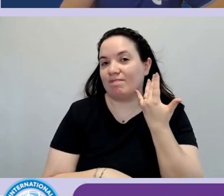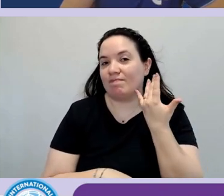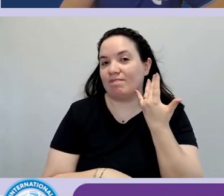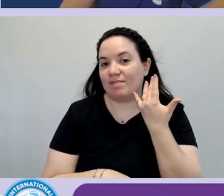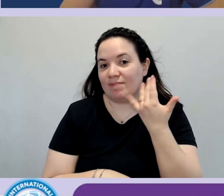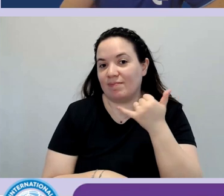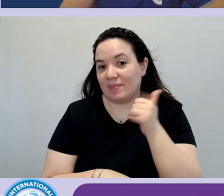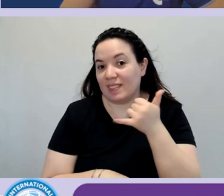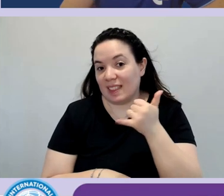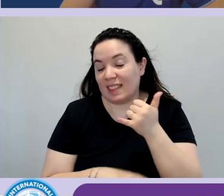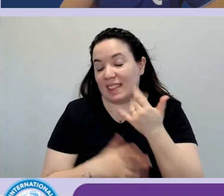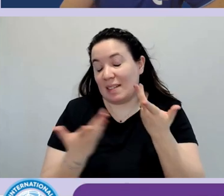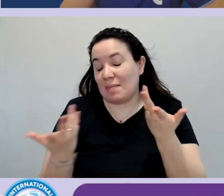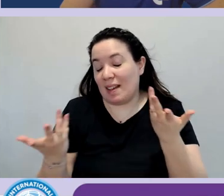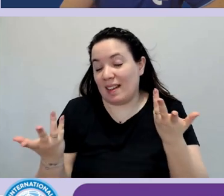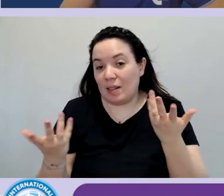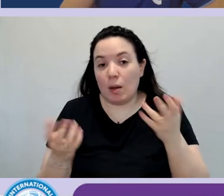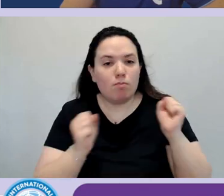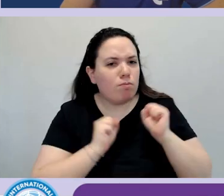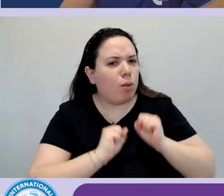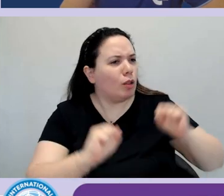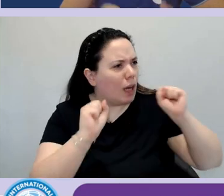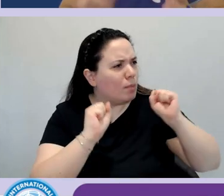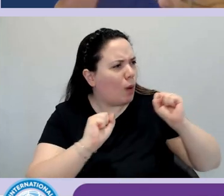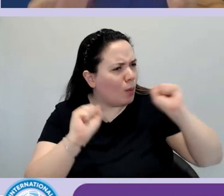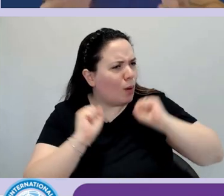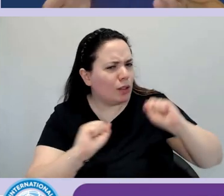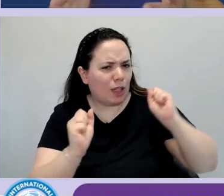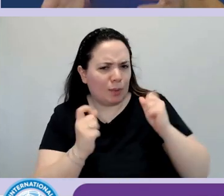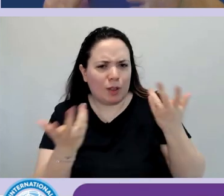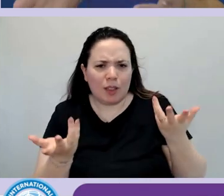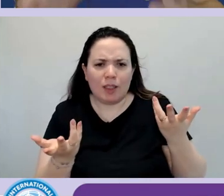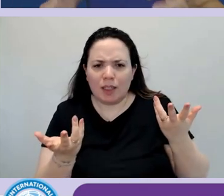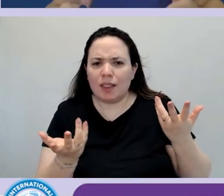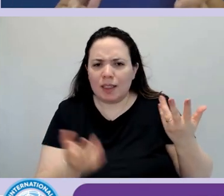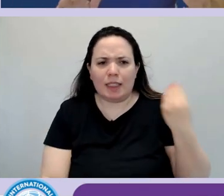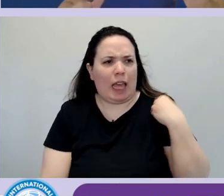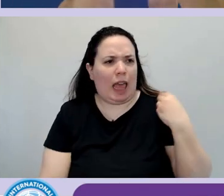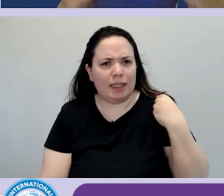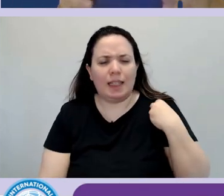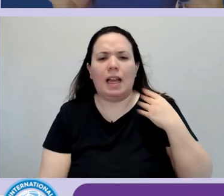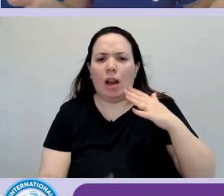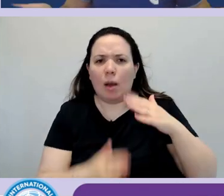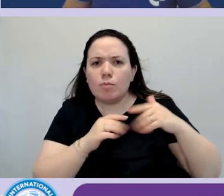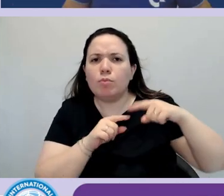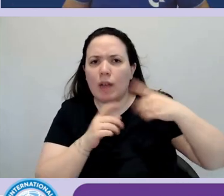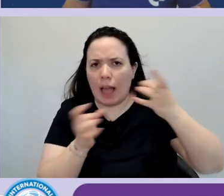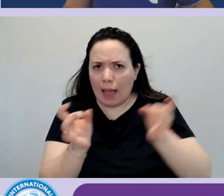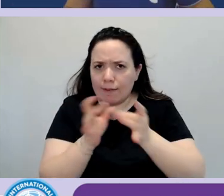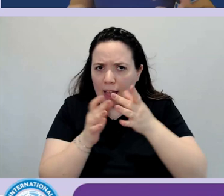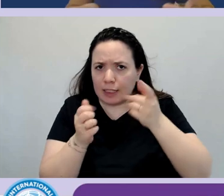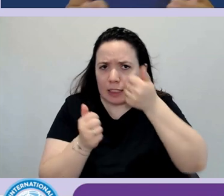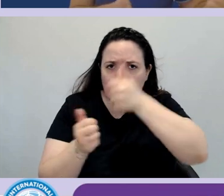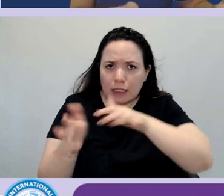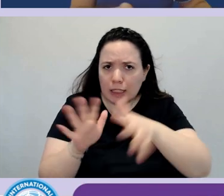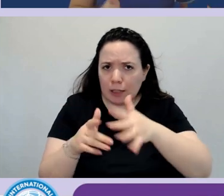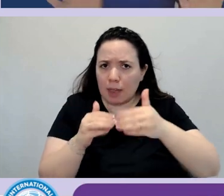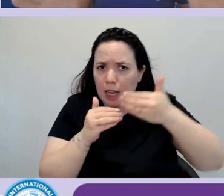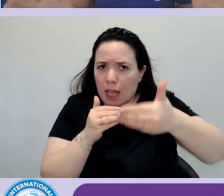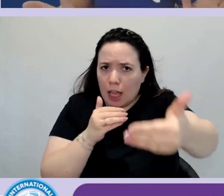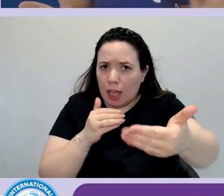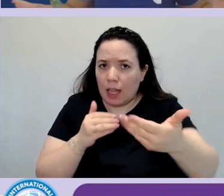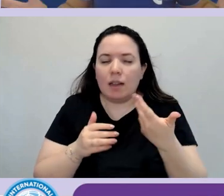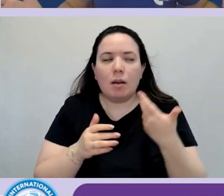discussione che aprirla Qui non è Sì potremmo fare visto visto infatti che ci chiedono se faremo altri eventi del genere potremmo fare degli eventi